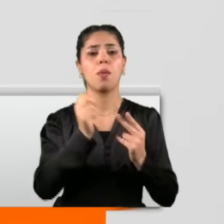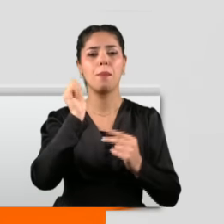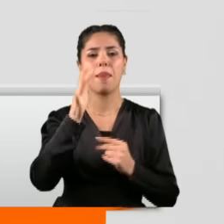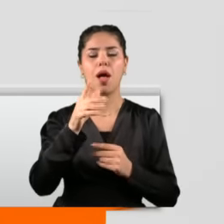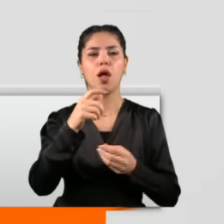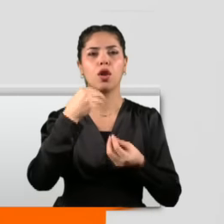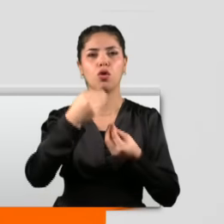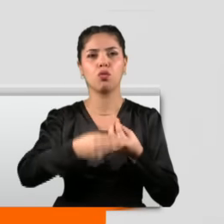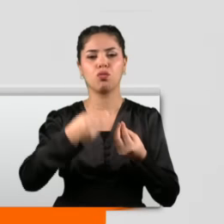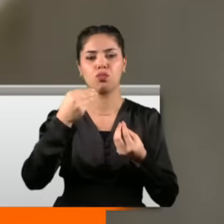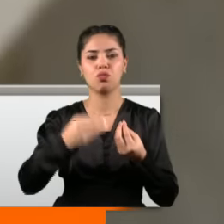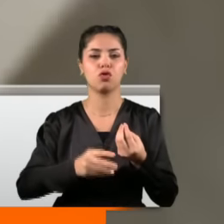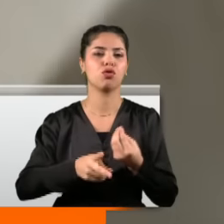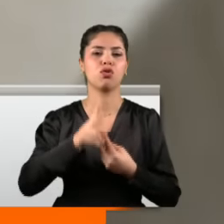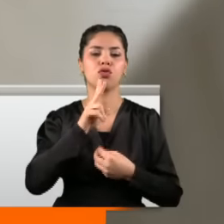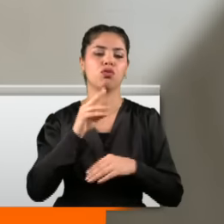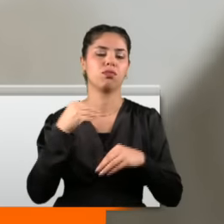muzu sonunda satıldı.